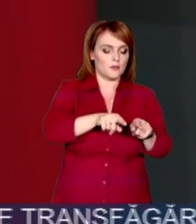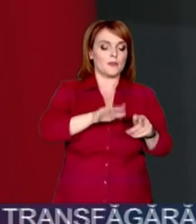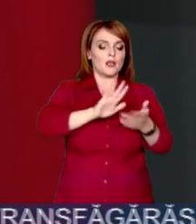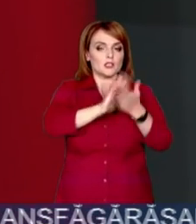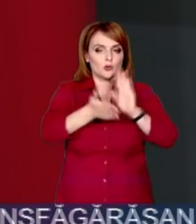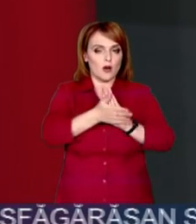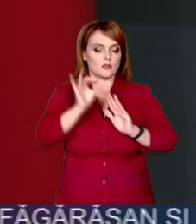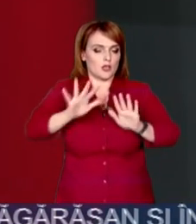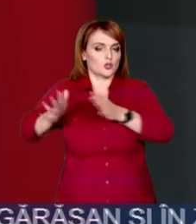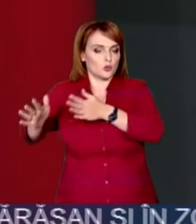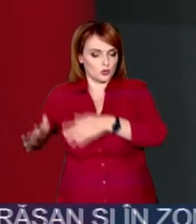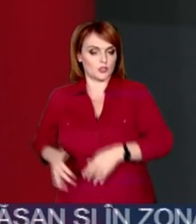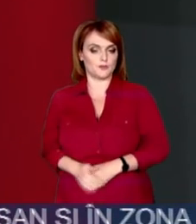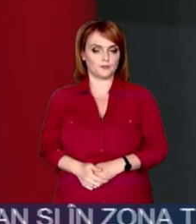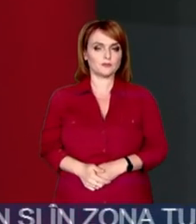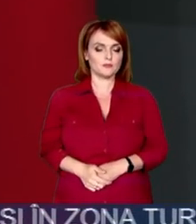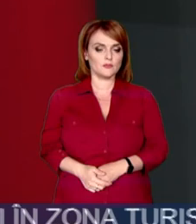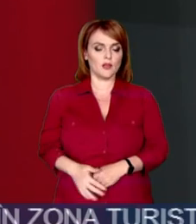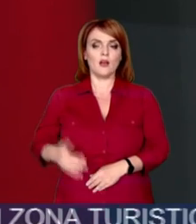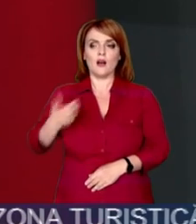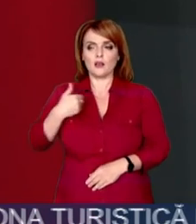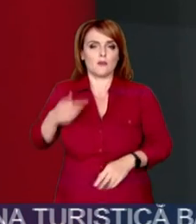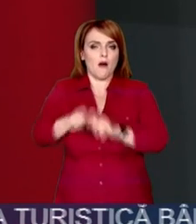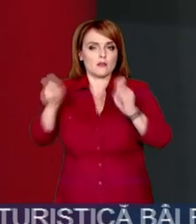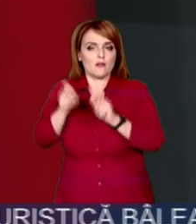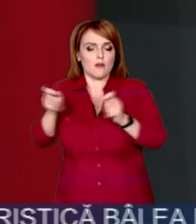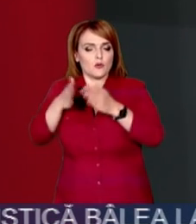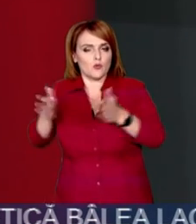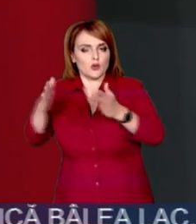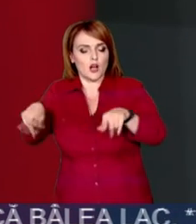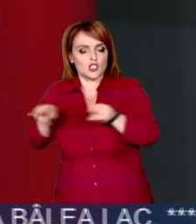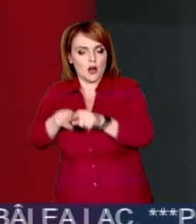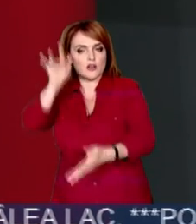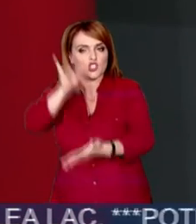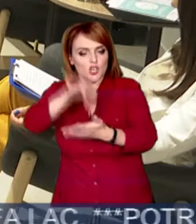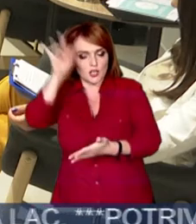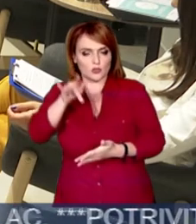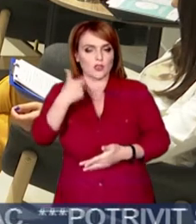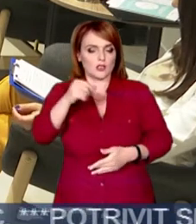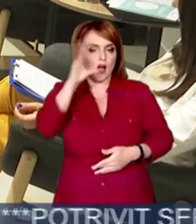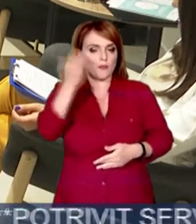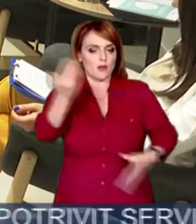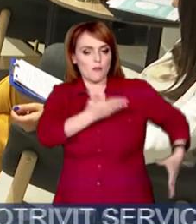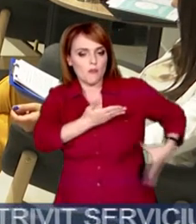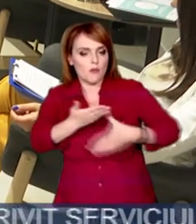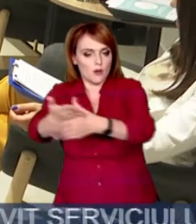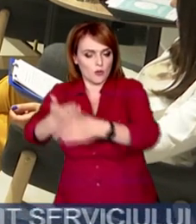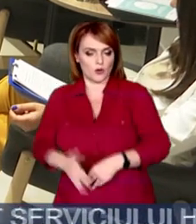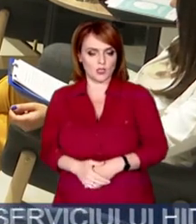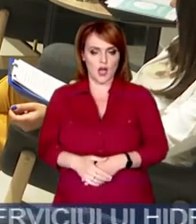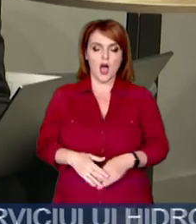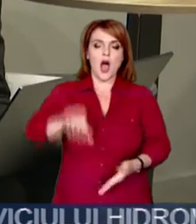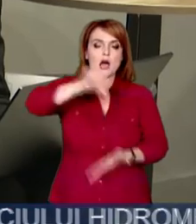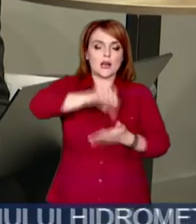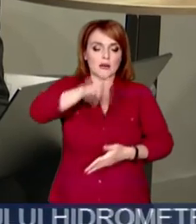există, doar că ei sunt la nivel de politici. Reprezentanții Centrului de